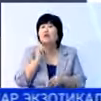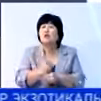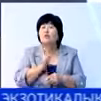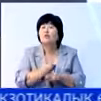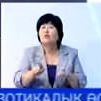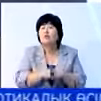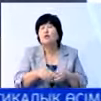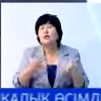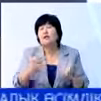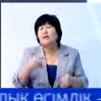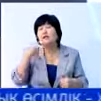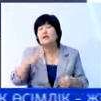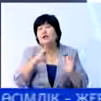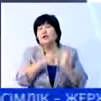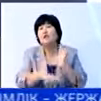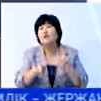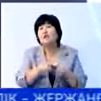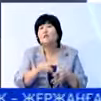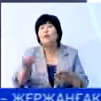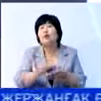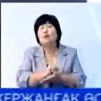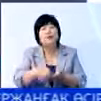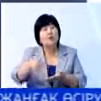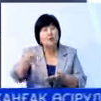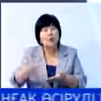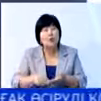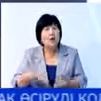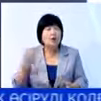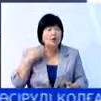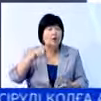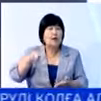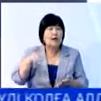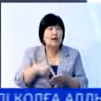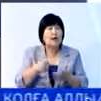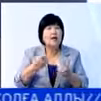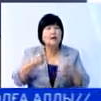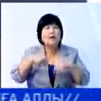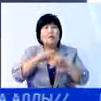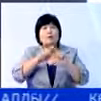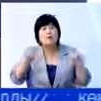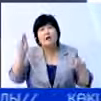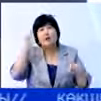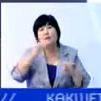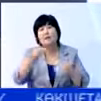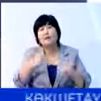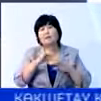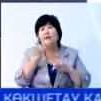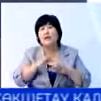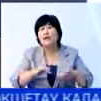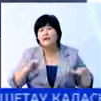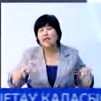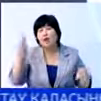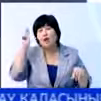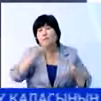салу жөнінде 2080 меморандумға қол қойылды. Қызылорда қаласының білім нысандары, мектепке дейінгі нысандары мен